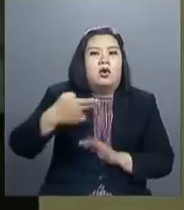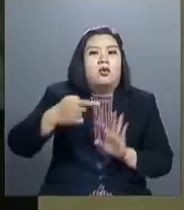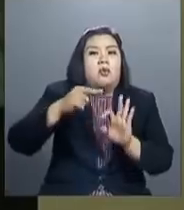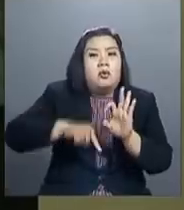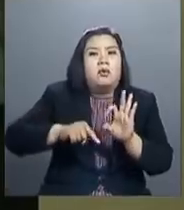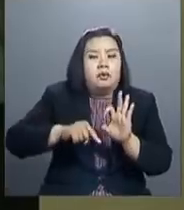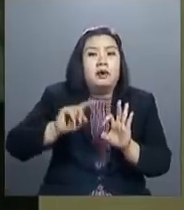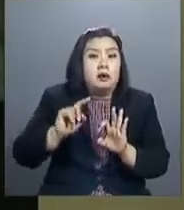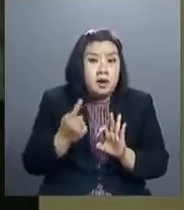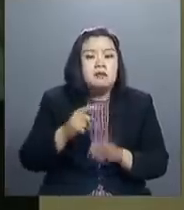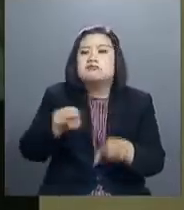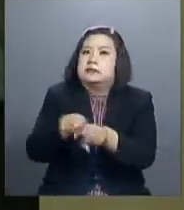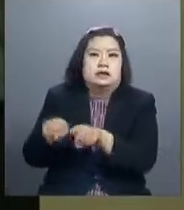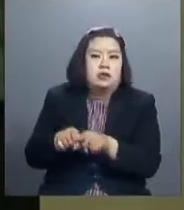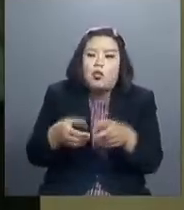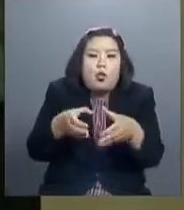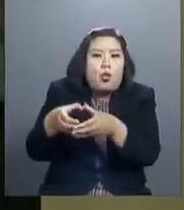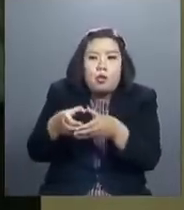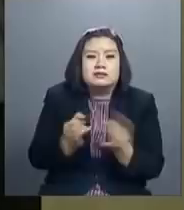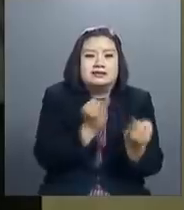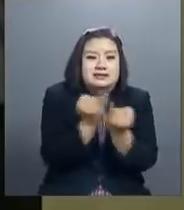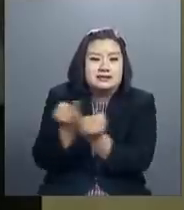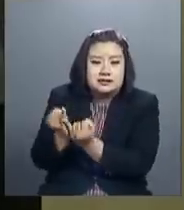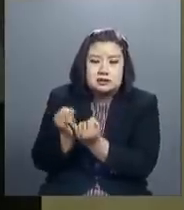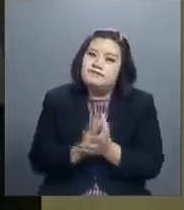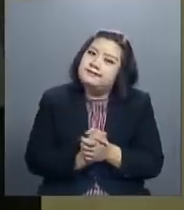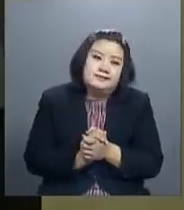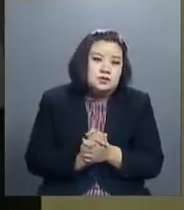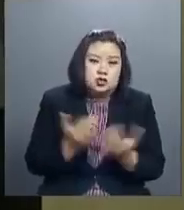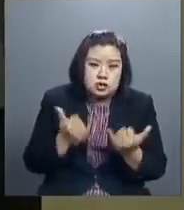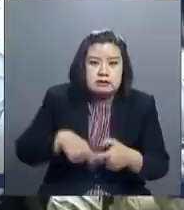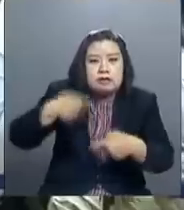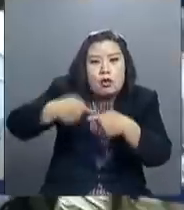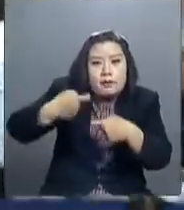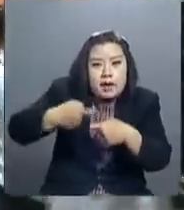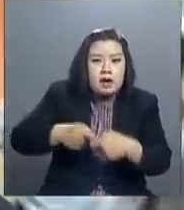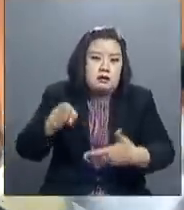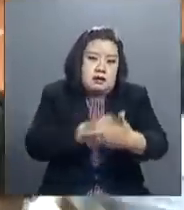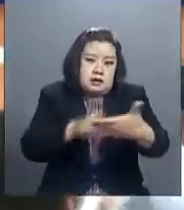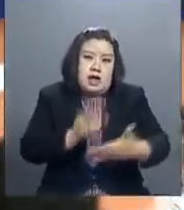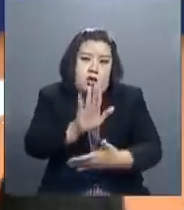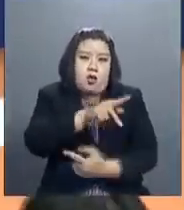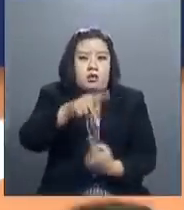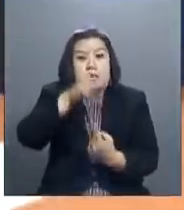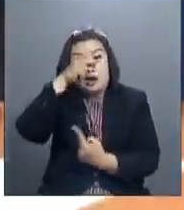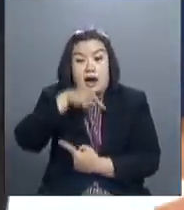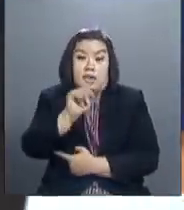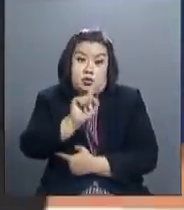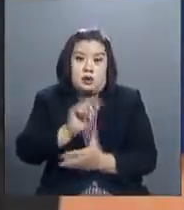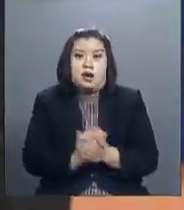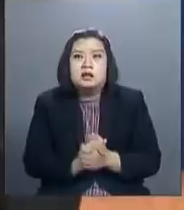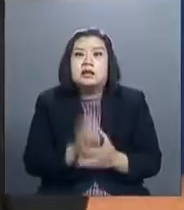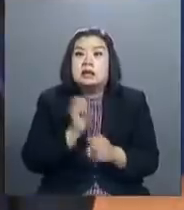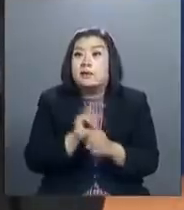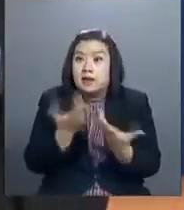ค่ะดังนั้นถ้าจะประมวลสรุปตอนนี้ความยากง่ายในสนามเลือกตั้งของเพื่อไทยจึงอยู่ที่การเดินเกม